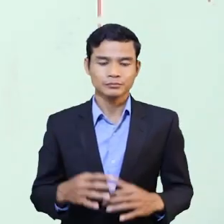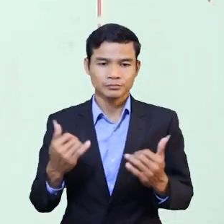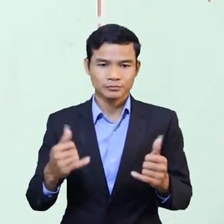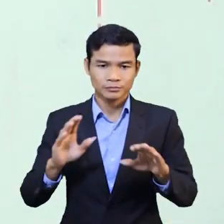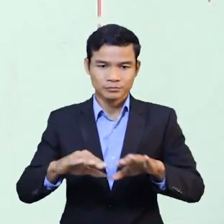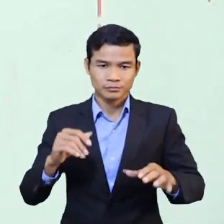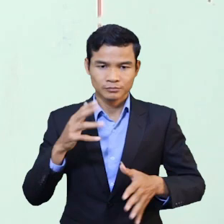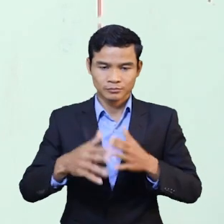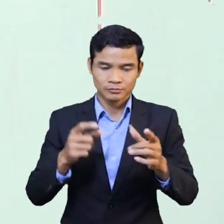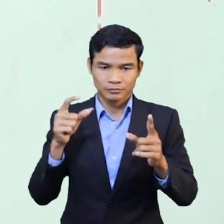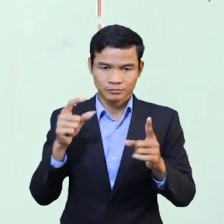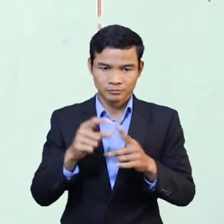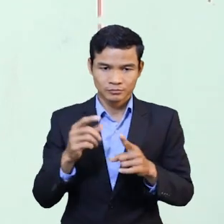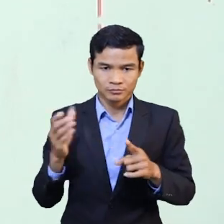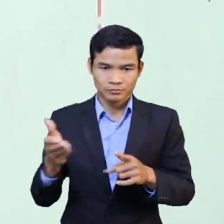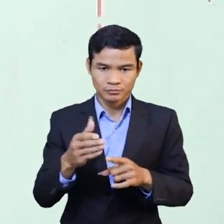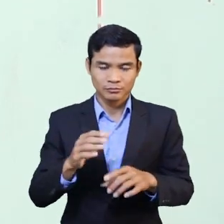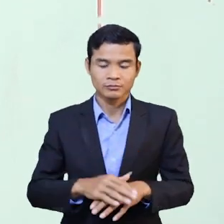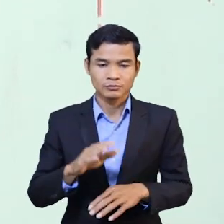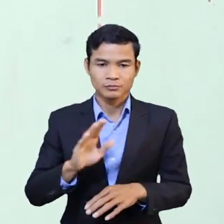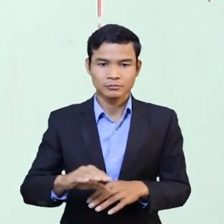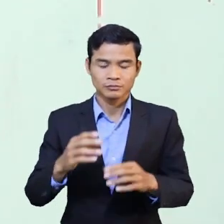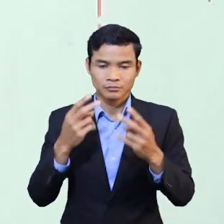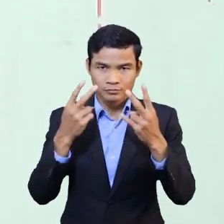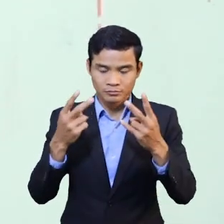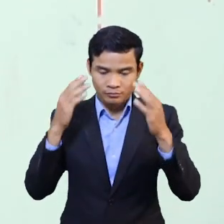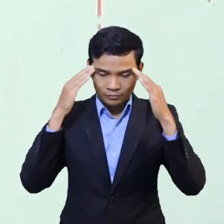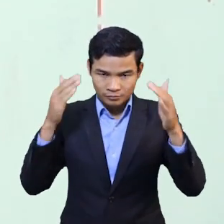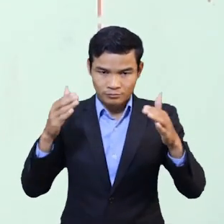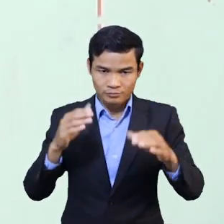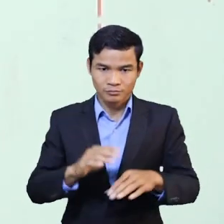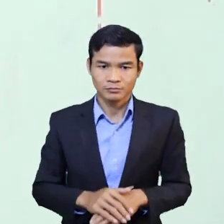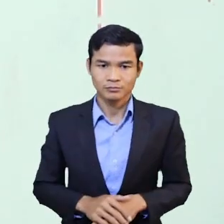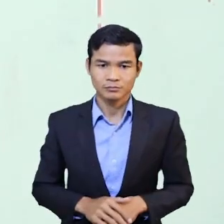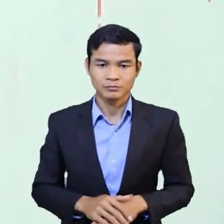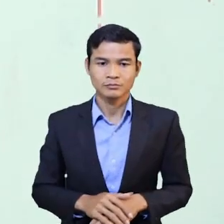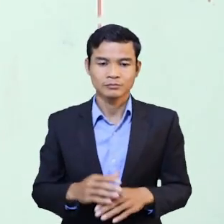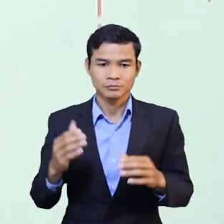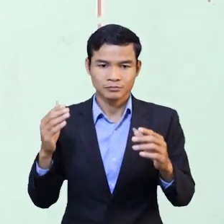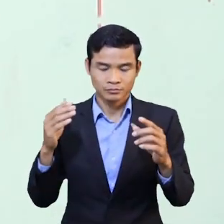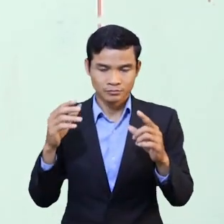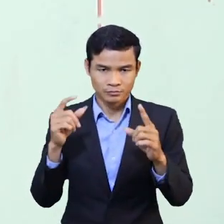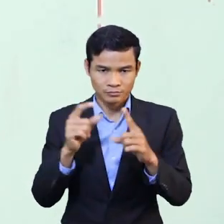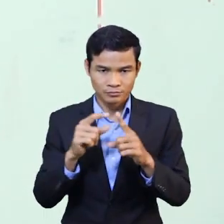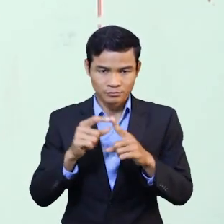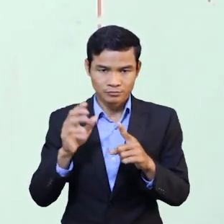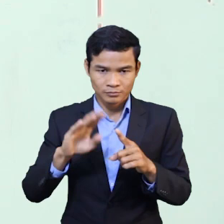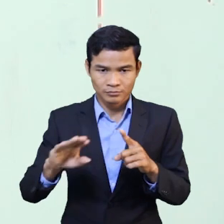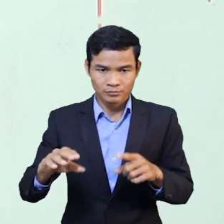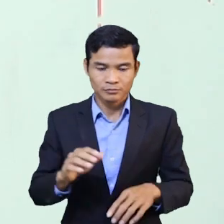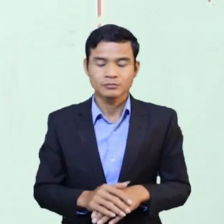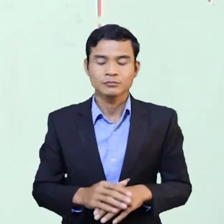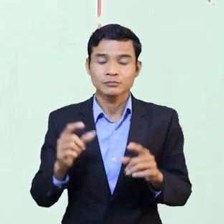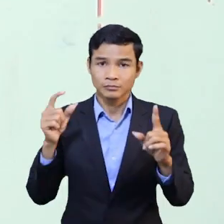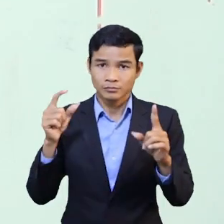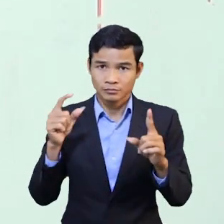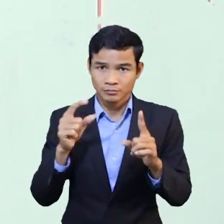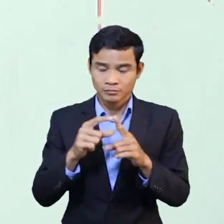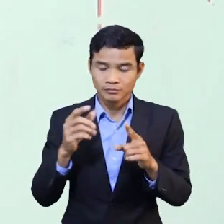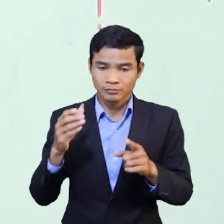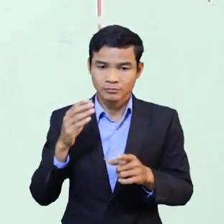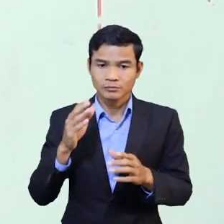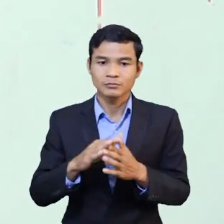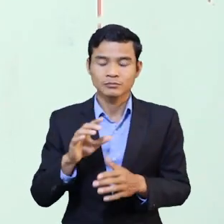nhưng ăn pi là nè con từ ở nè con sẽ đáp con á chà pi nè chà con chạm sẽ đáp chà dâng vô